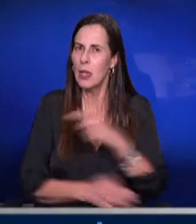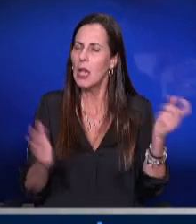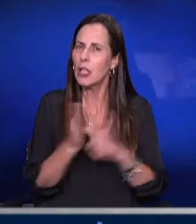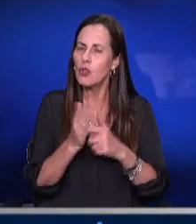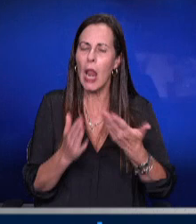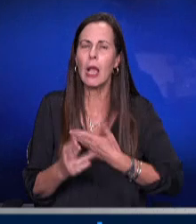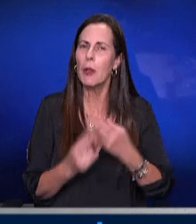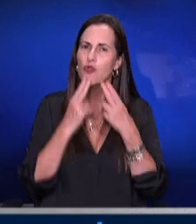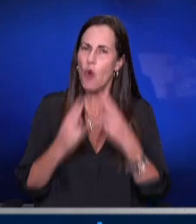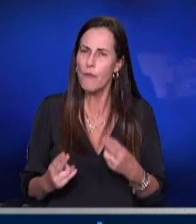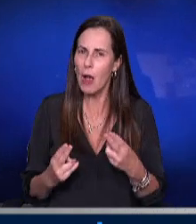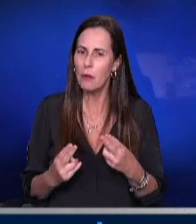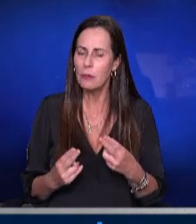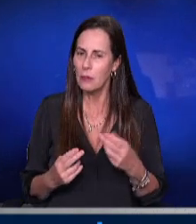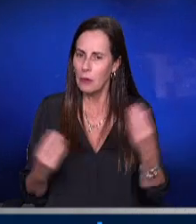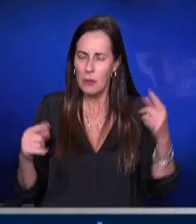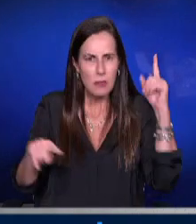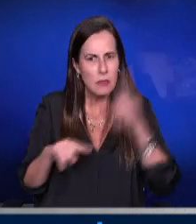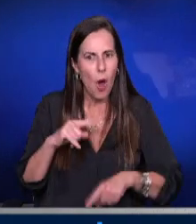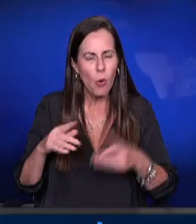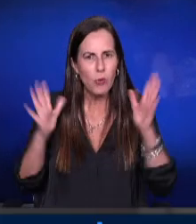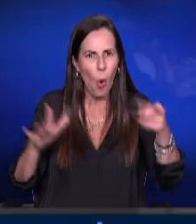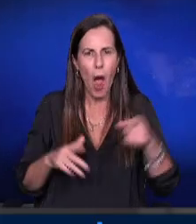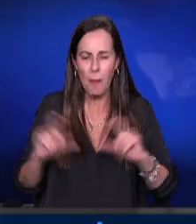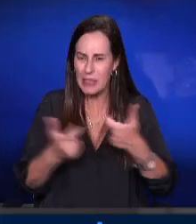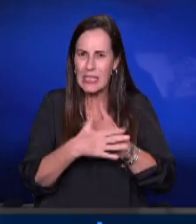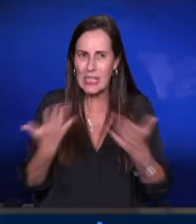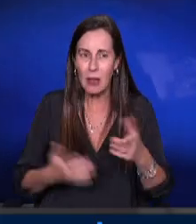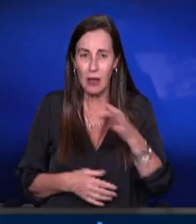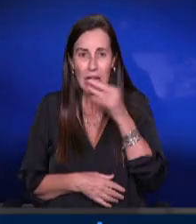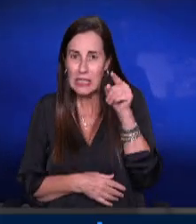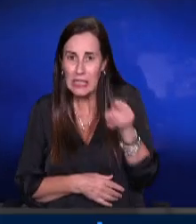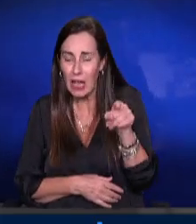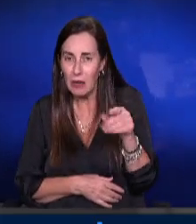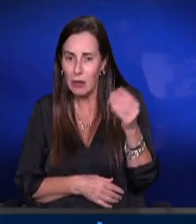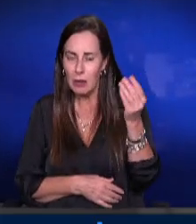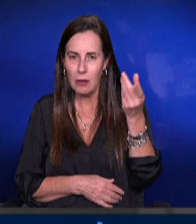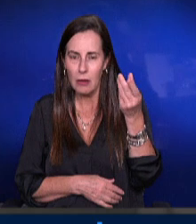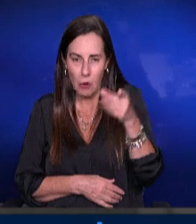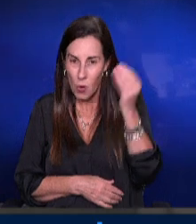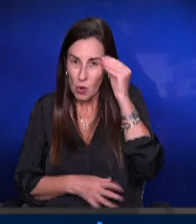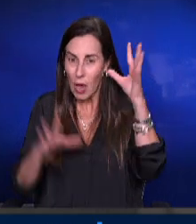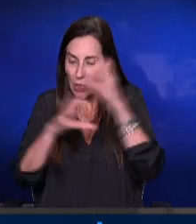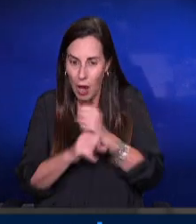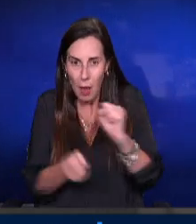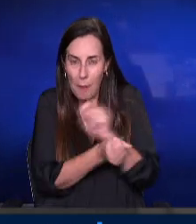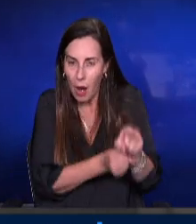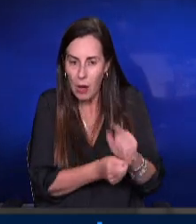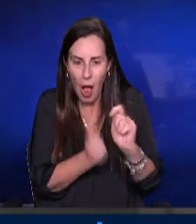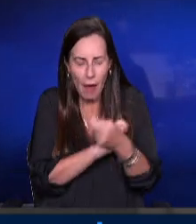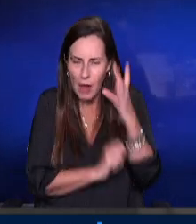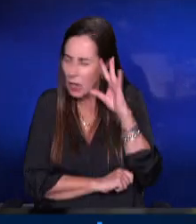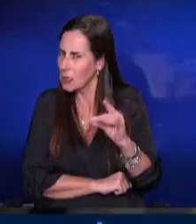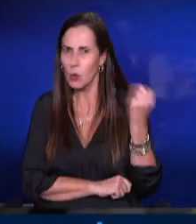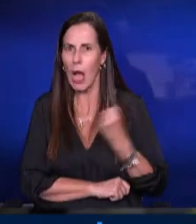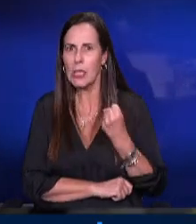לקבל תשובות למחדל מעצר השווא הזה. מבחינתו של הנער, שזיכרון הלילה שהעביר במעצר הפך לסיוט